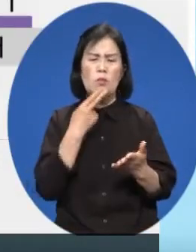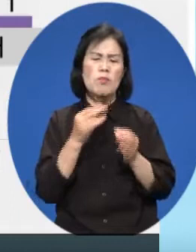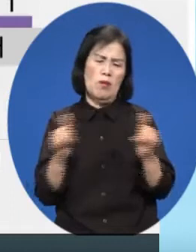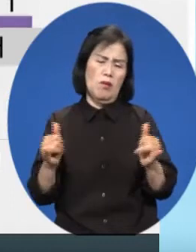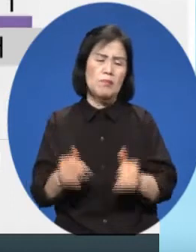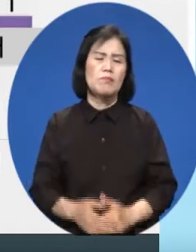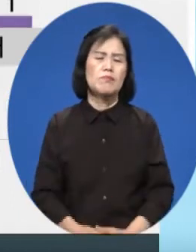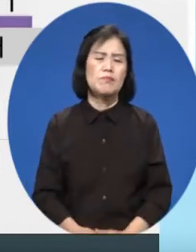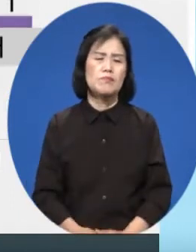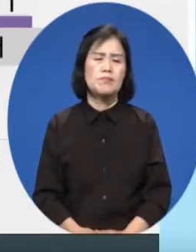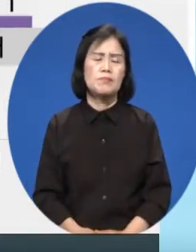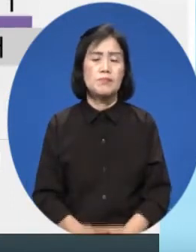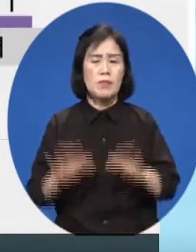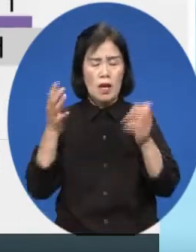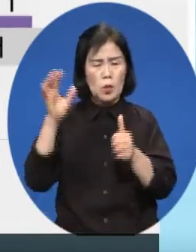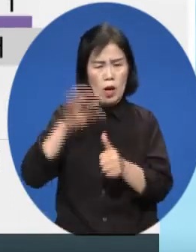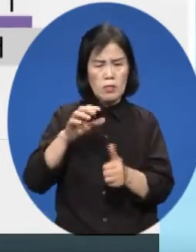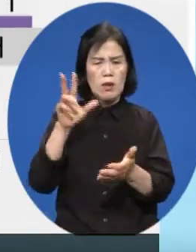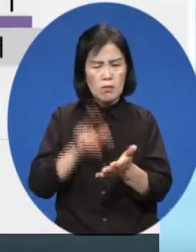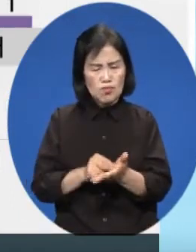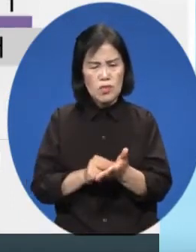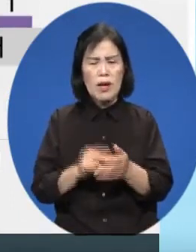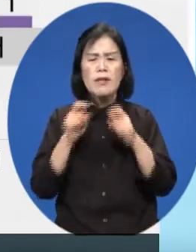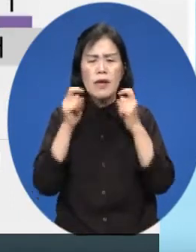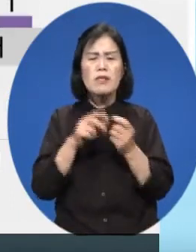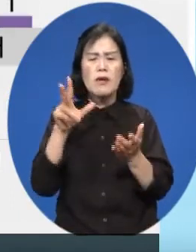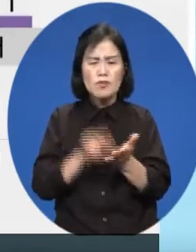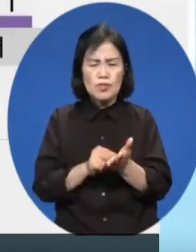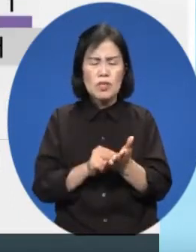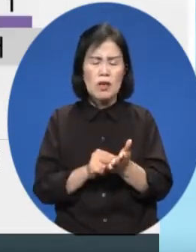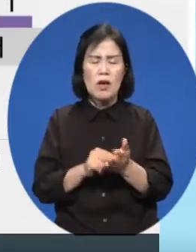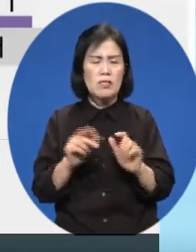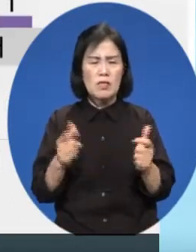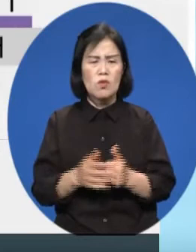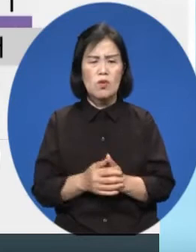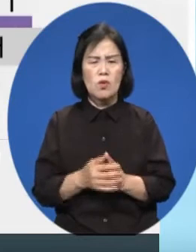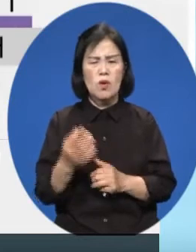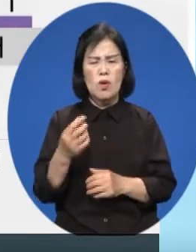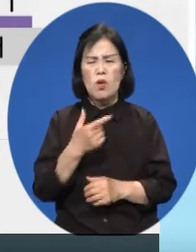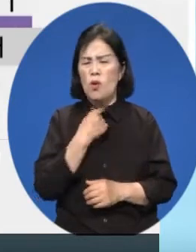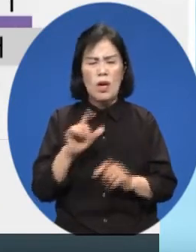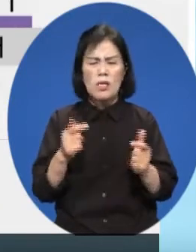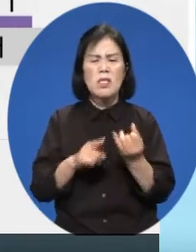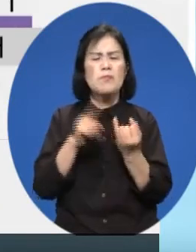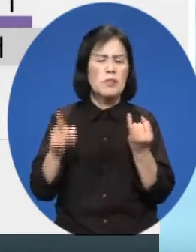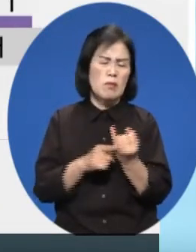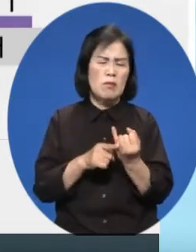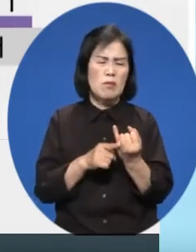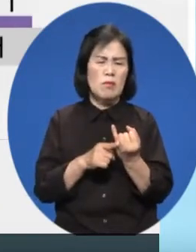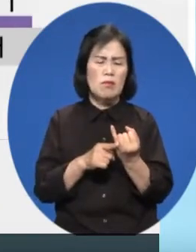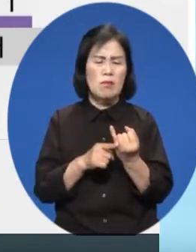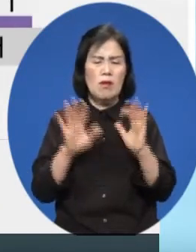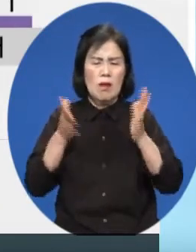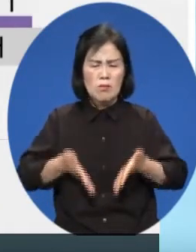결과가 나왔습니다 이게 아동학대 문제가 단순한 개인의 문제 인성에 문제가 아니라 뭐 원치 않는 임신 내지는 뭐 산후조리 나